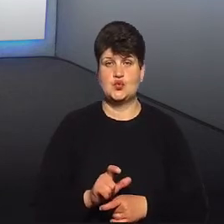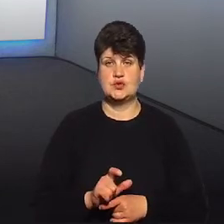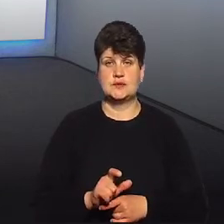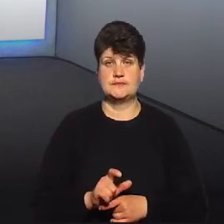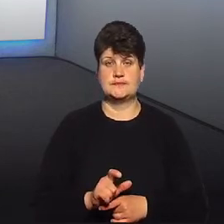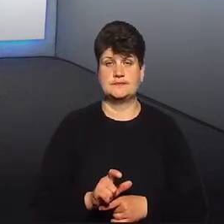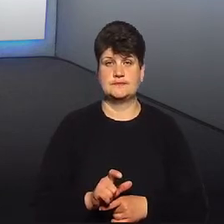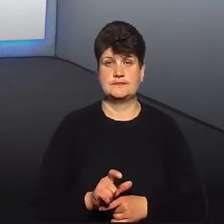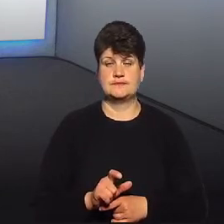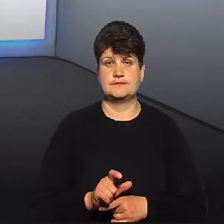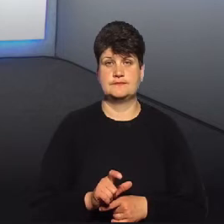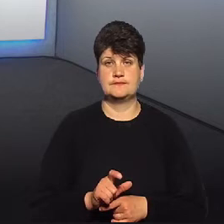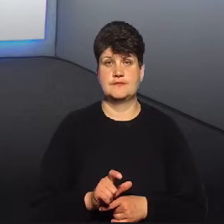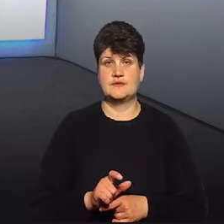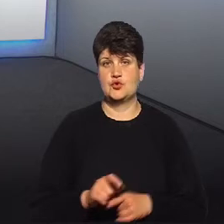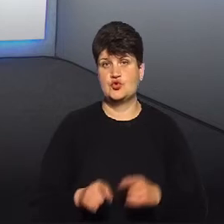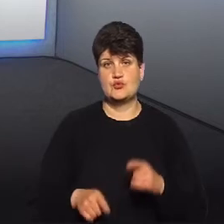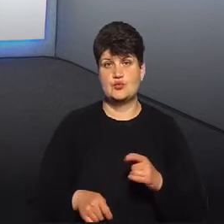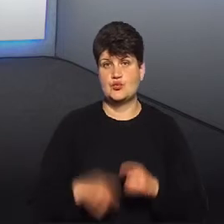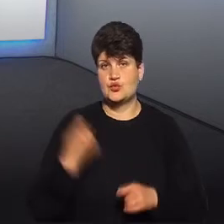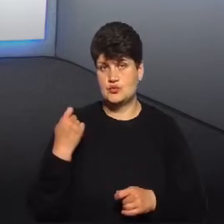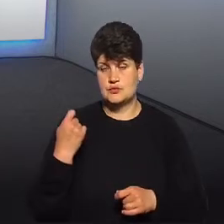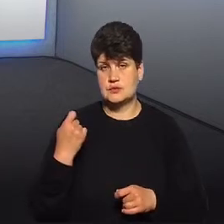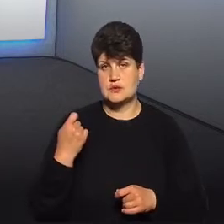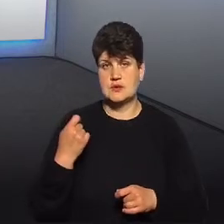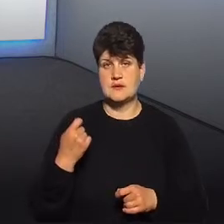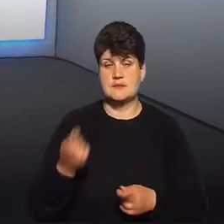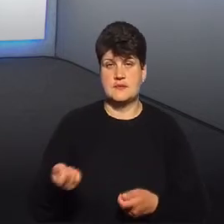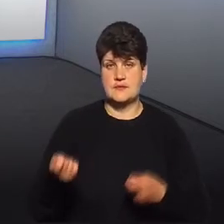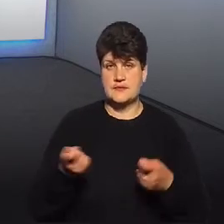могло привести до зриву поставок, звернення до